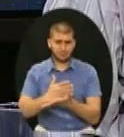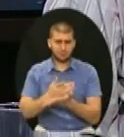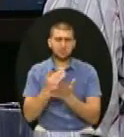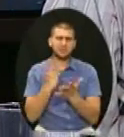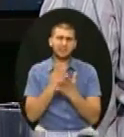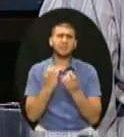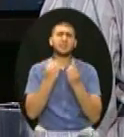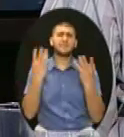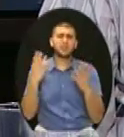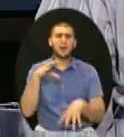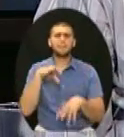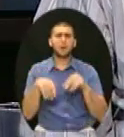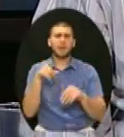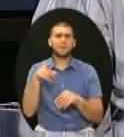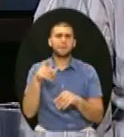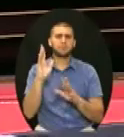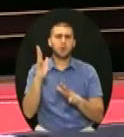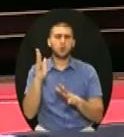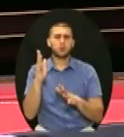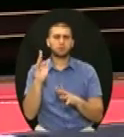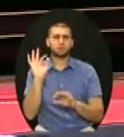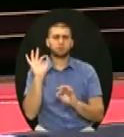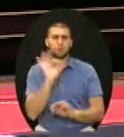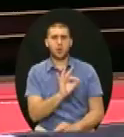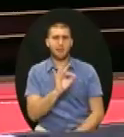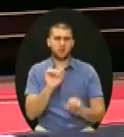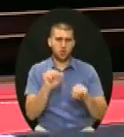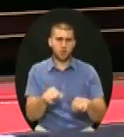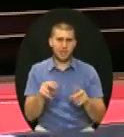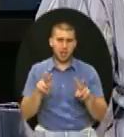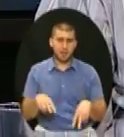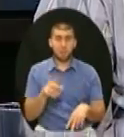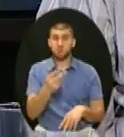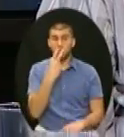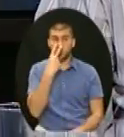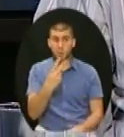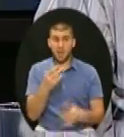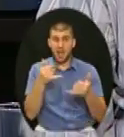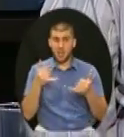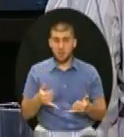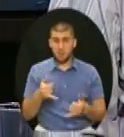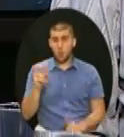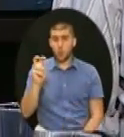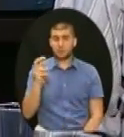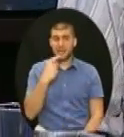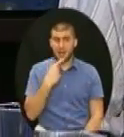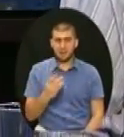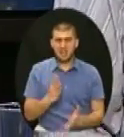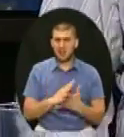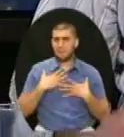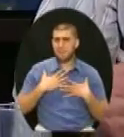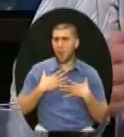ובאופן טבעי, הבחירות האלה הן לעומתיות לשלטון. זה נכון. אבל מה שאת רואה היום, מה שאוזי אמר, המאוס